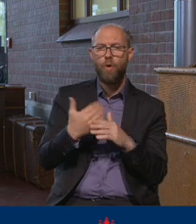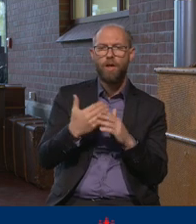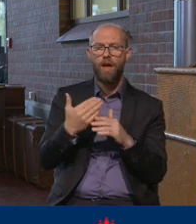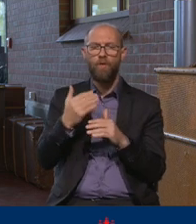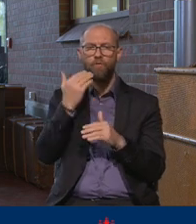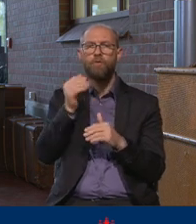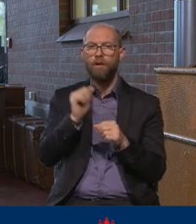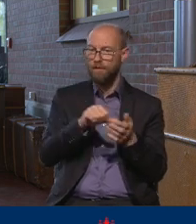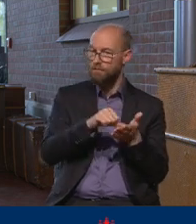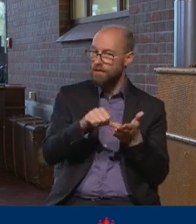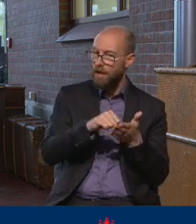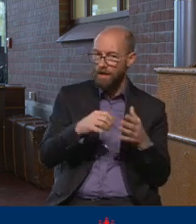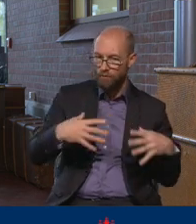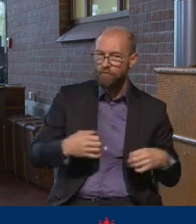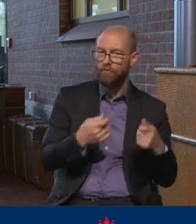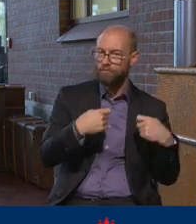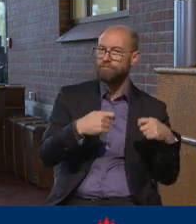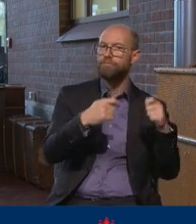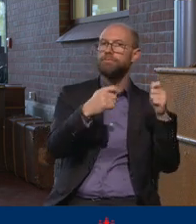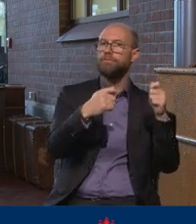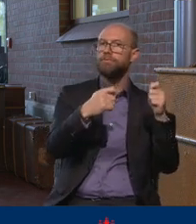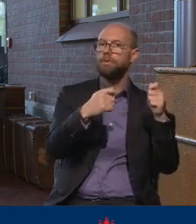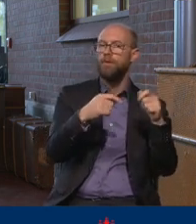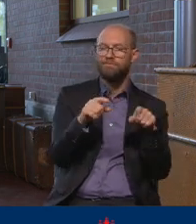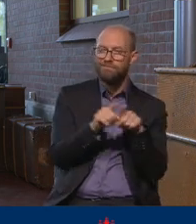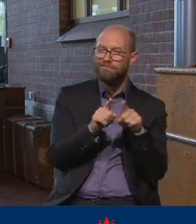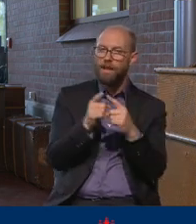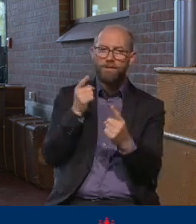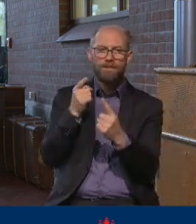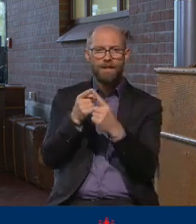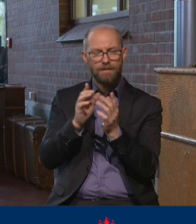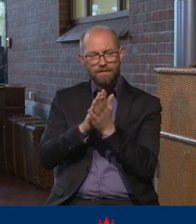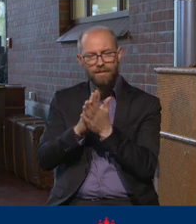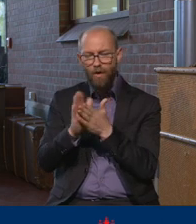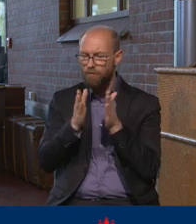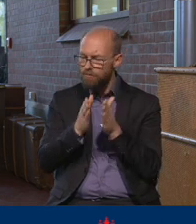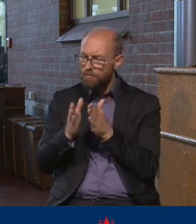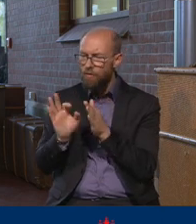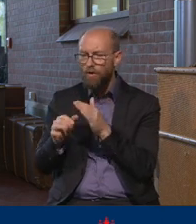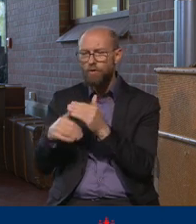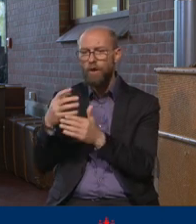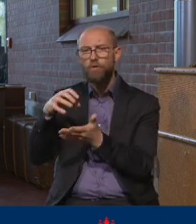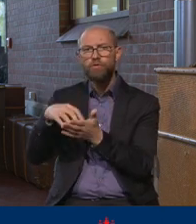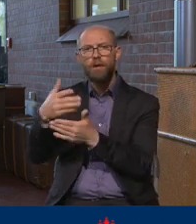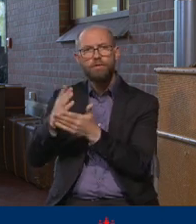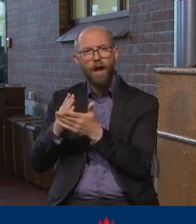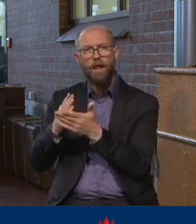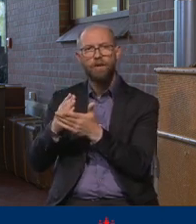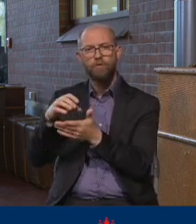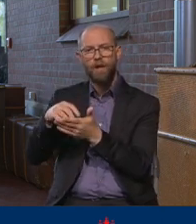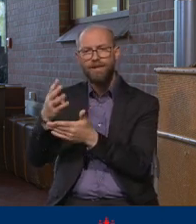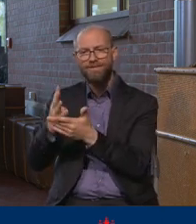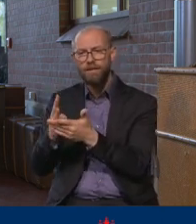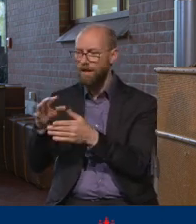geschaffen haben so zielgerichtet und sorgfältig gehen wir bei der entwicklung neuer führte und ganzer